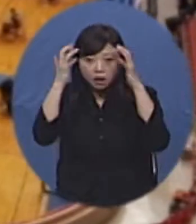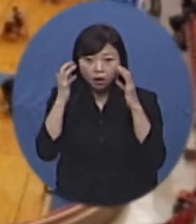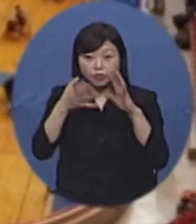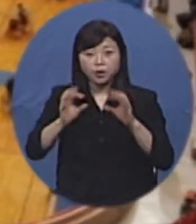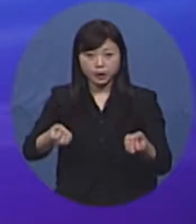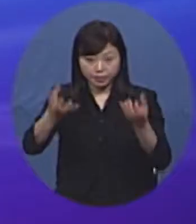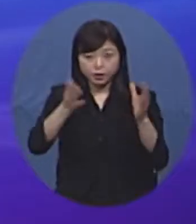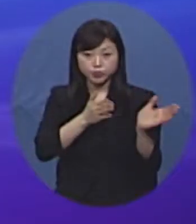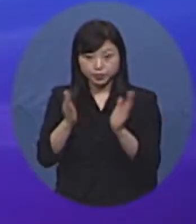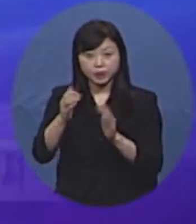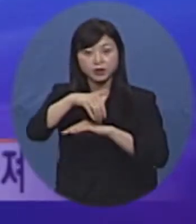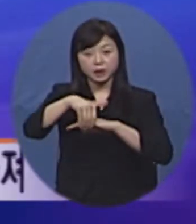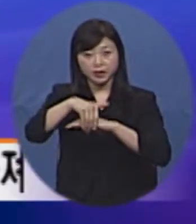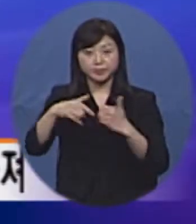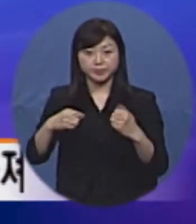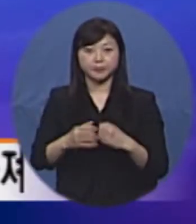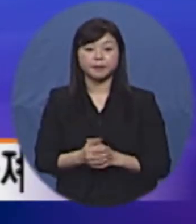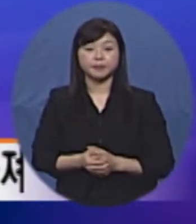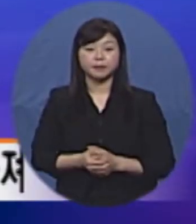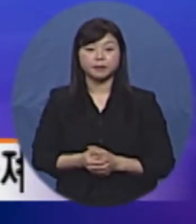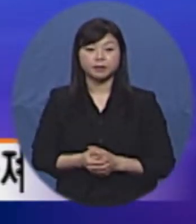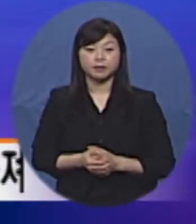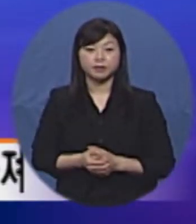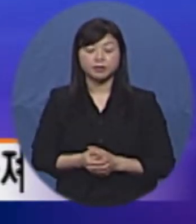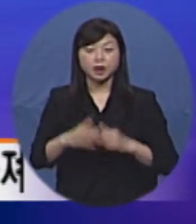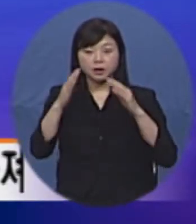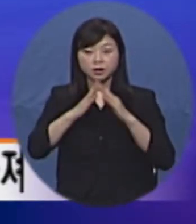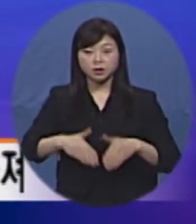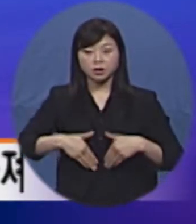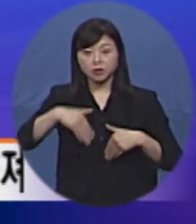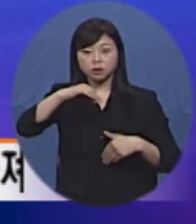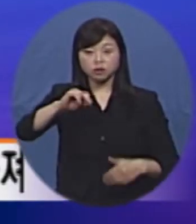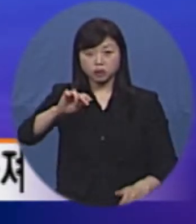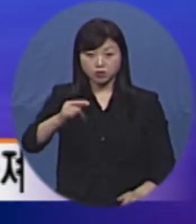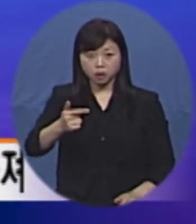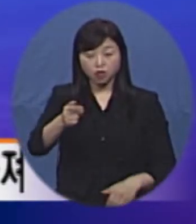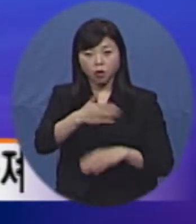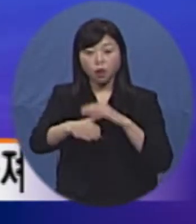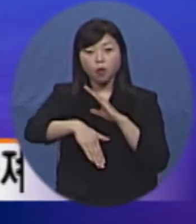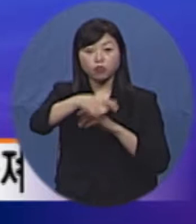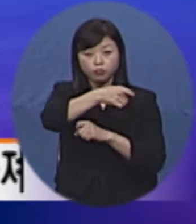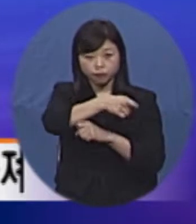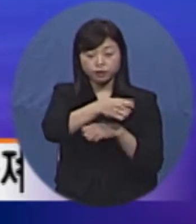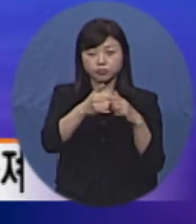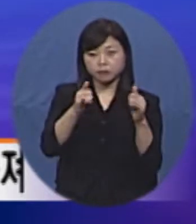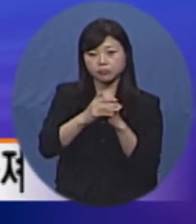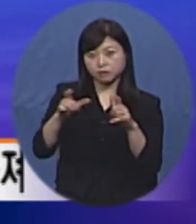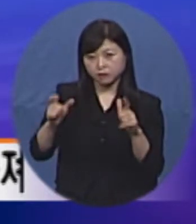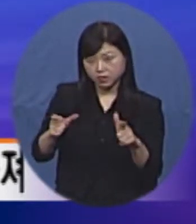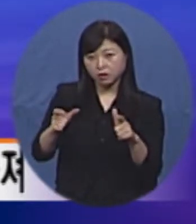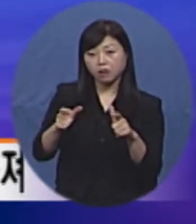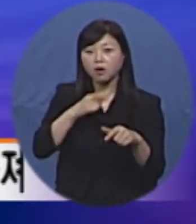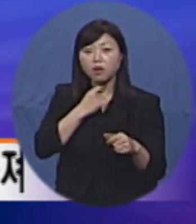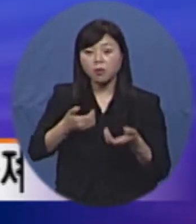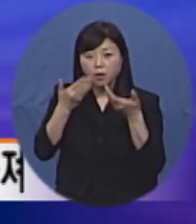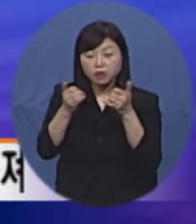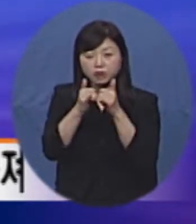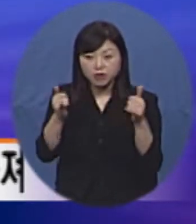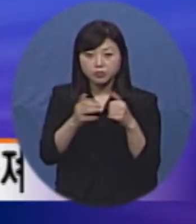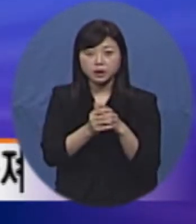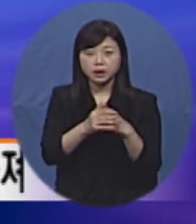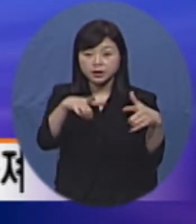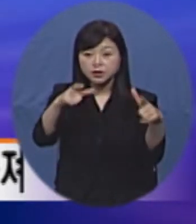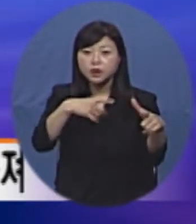예정입니다. 다음 소식입니다. 전남 순천시 공무원들과 자원봉사자들이 지역 노인복지관을 찾아